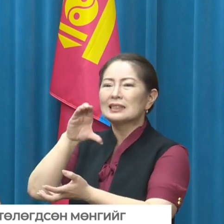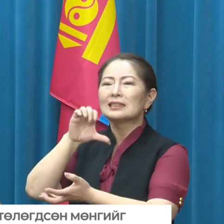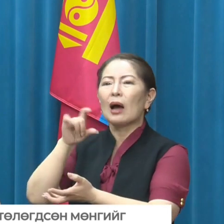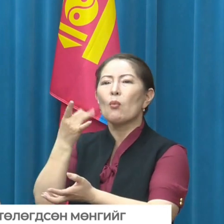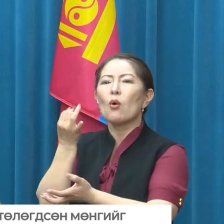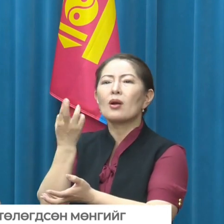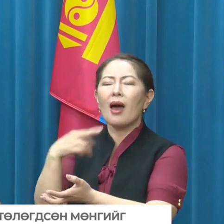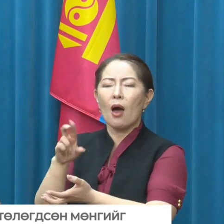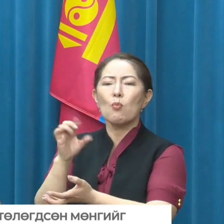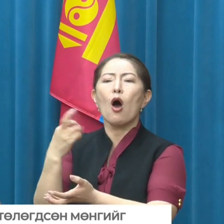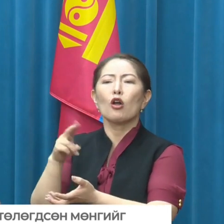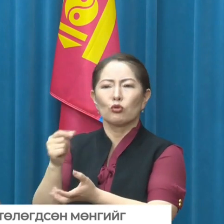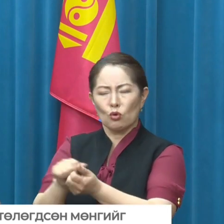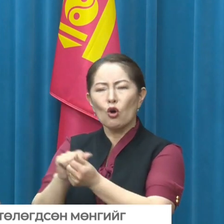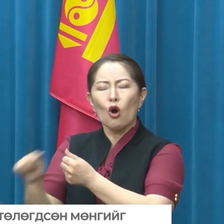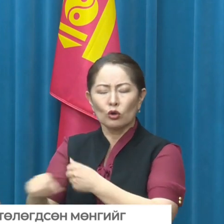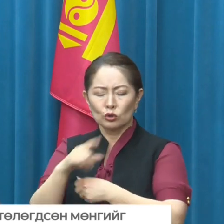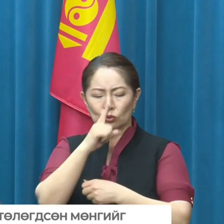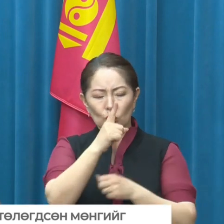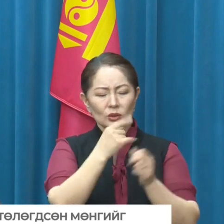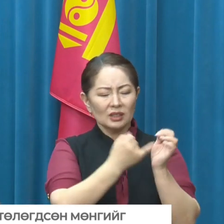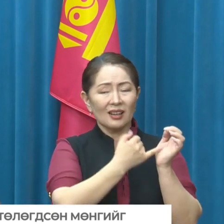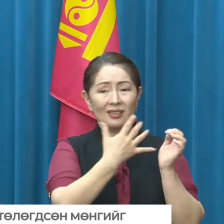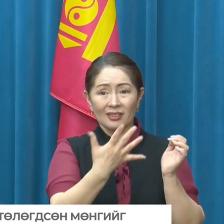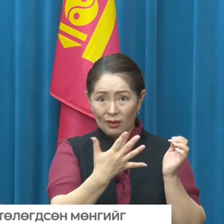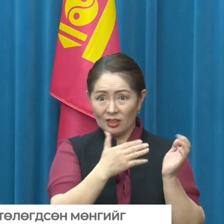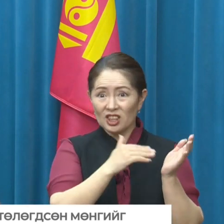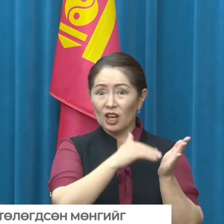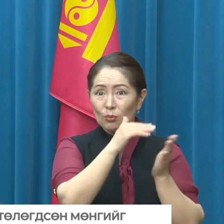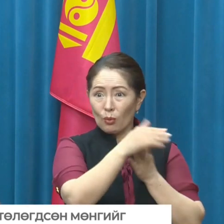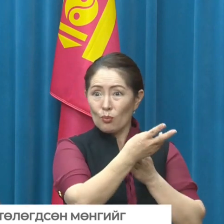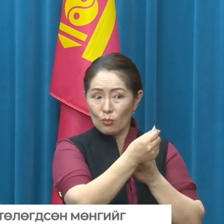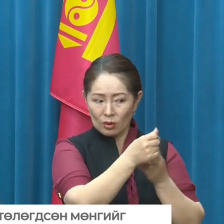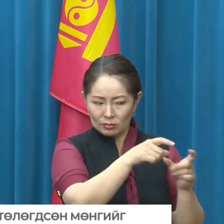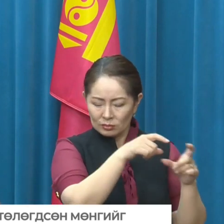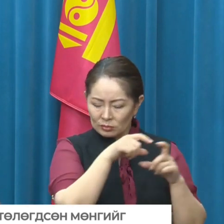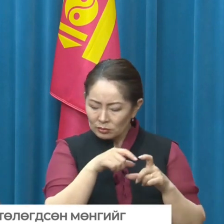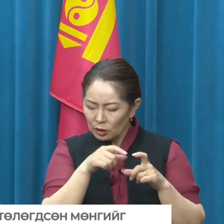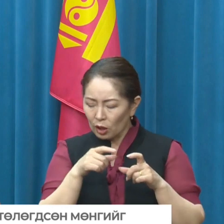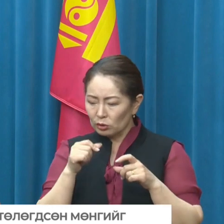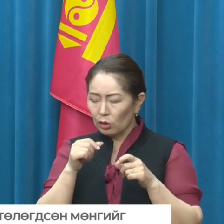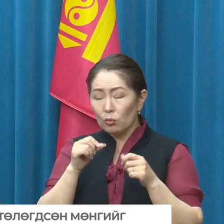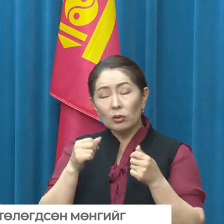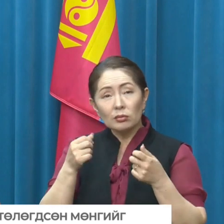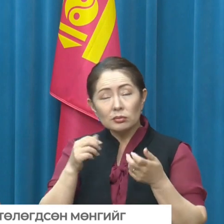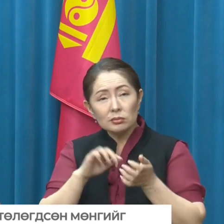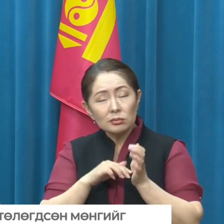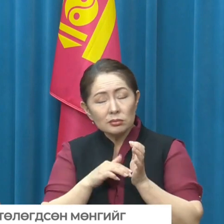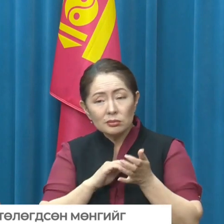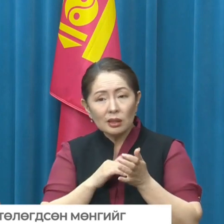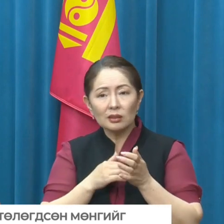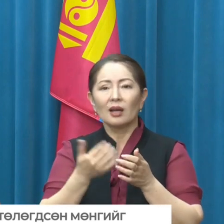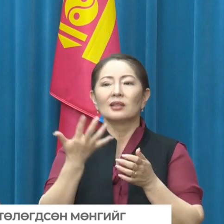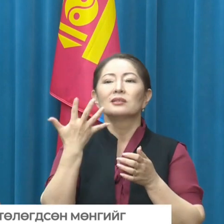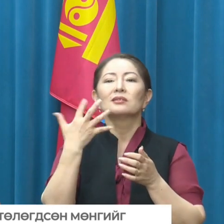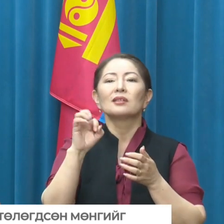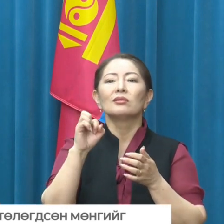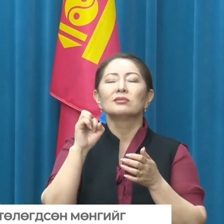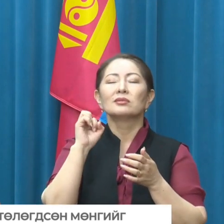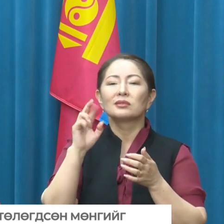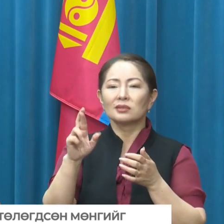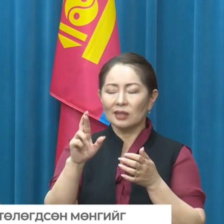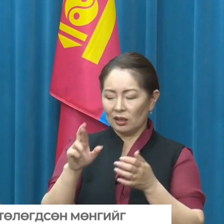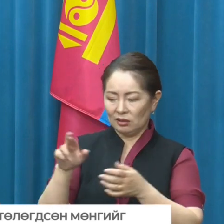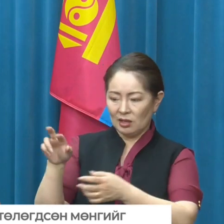За 165 төгрөг гэдэг нь одоо өнөөдрийн ханшаар бол 50 гаруй сая төгрөг одоо самбар